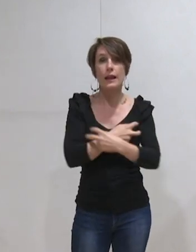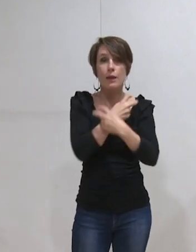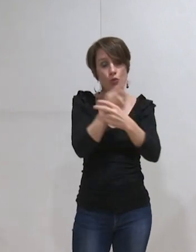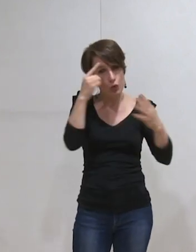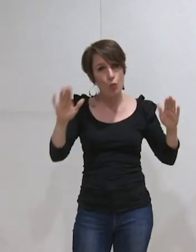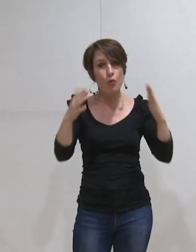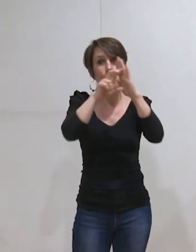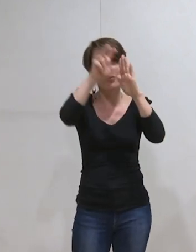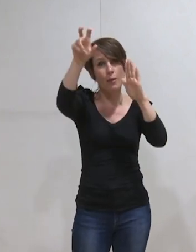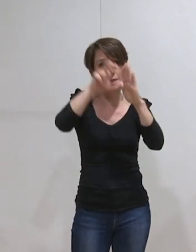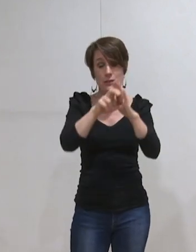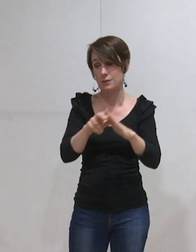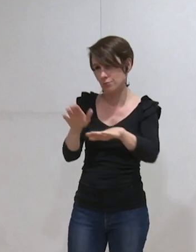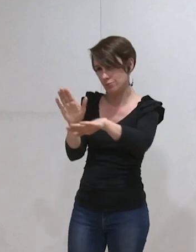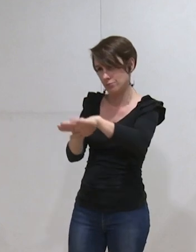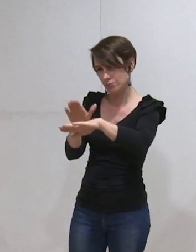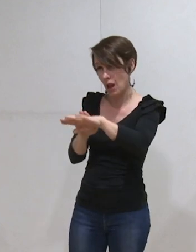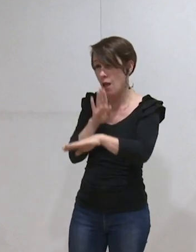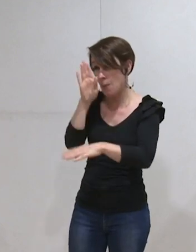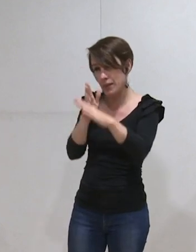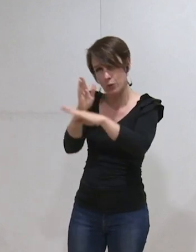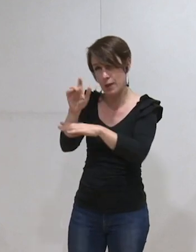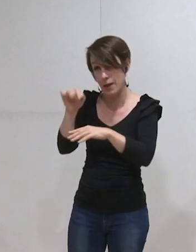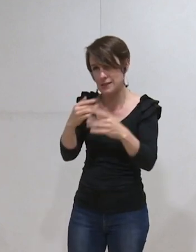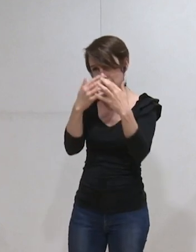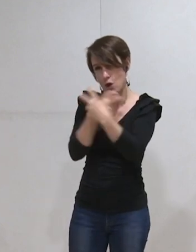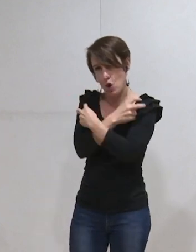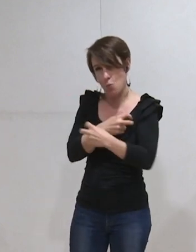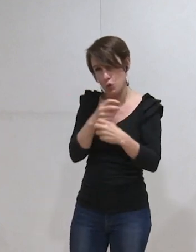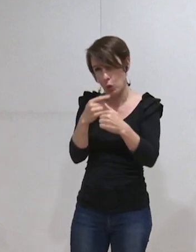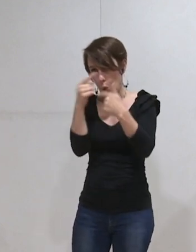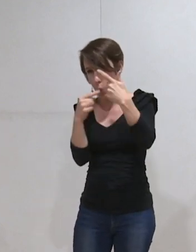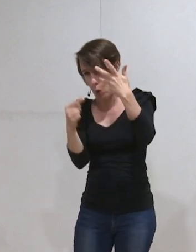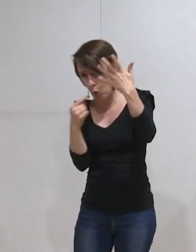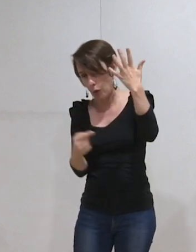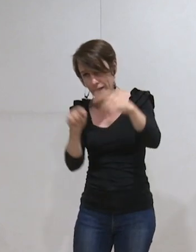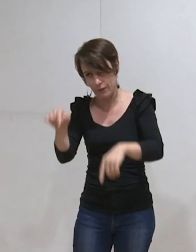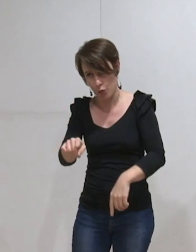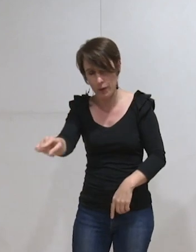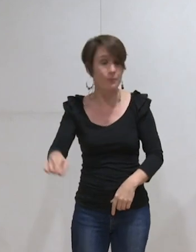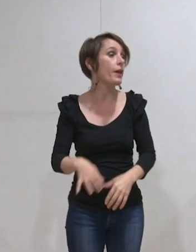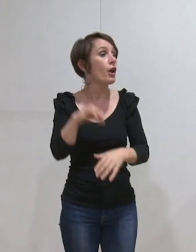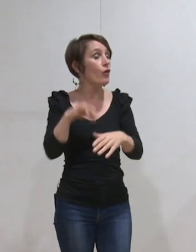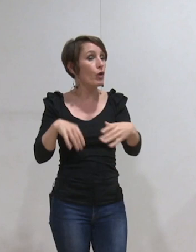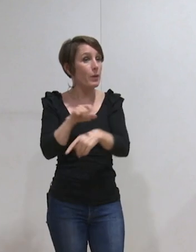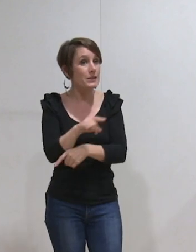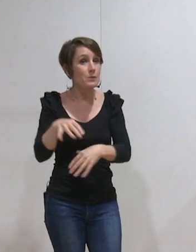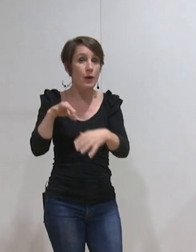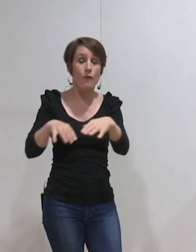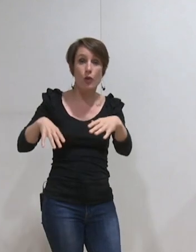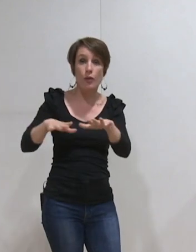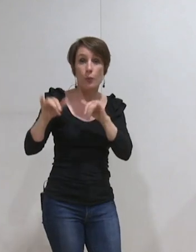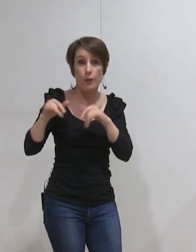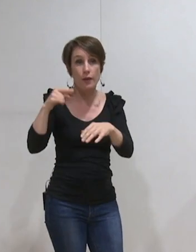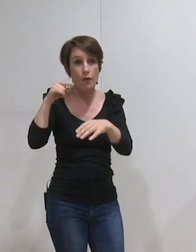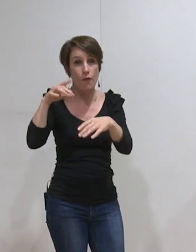compter les moutons après minuit qui ne prend pas part au vote qui s'abstient qui est contre